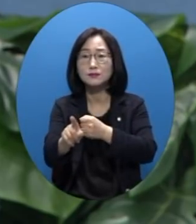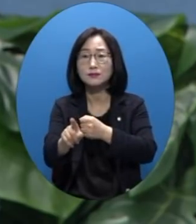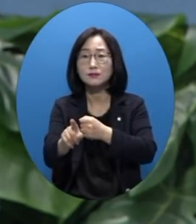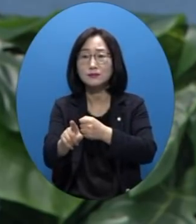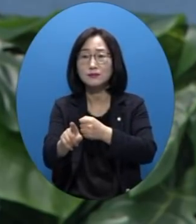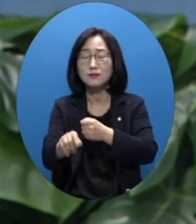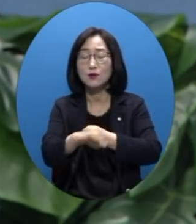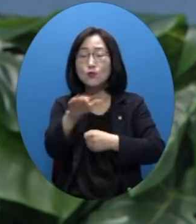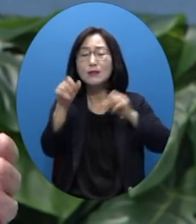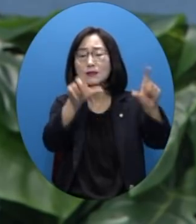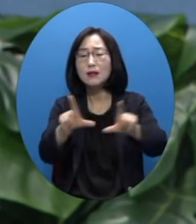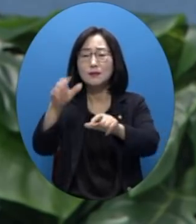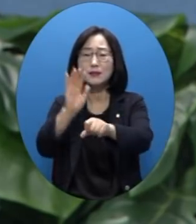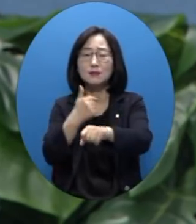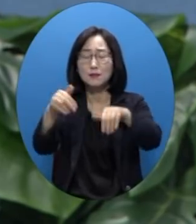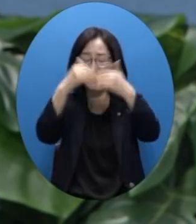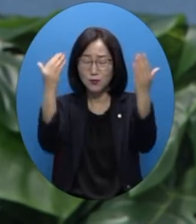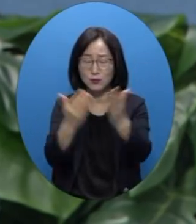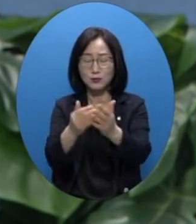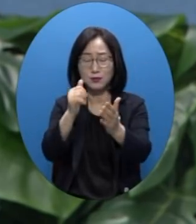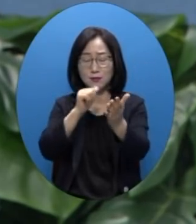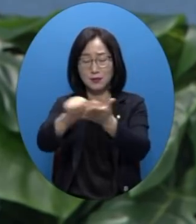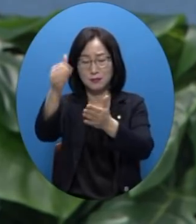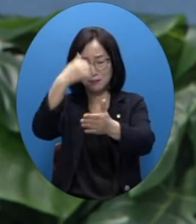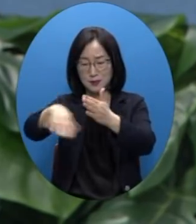우리 삶의 잘못된 모든 것 다 제거하고